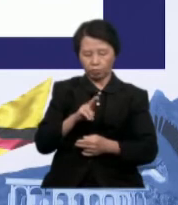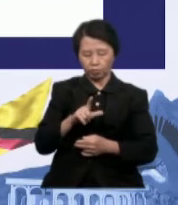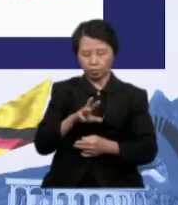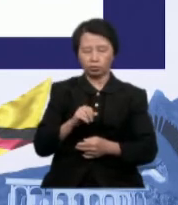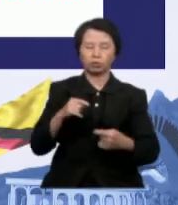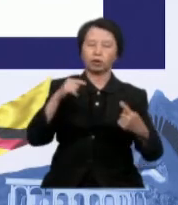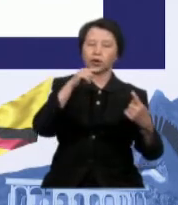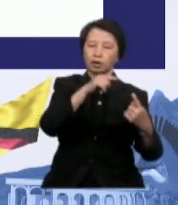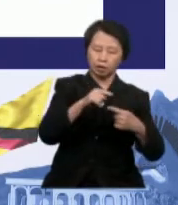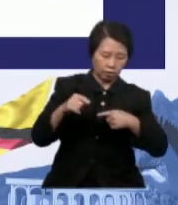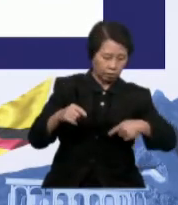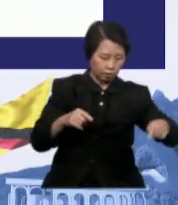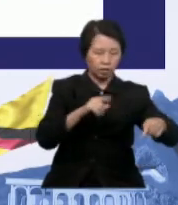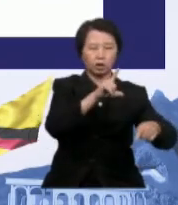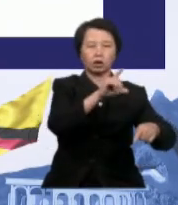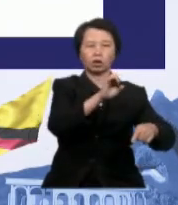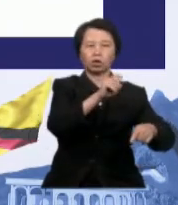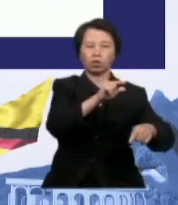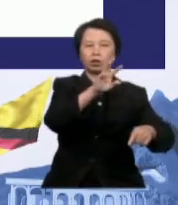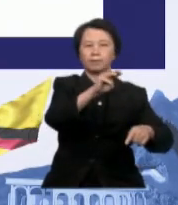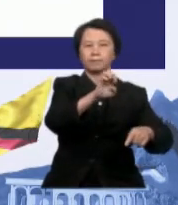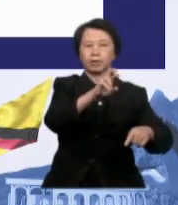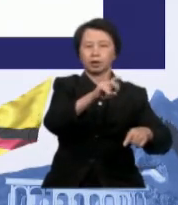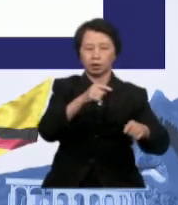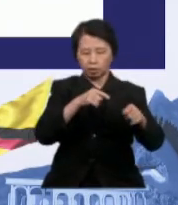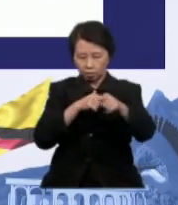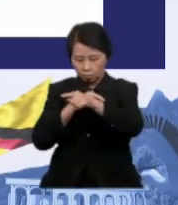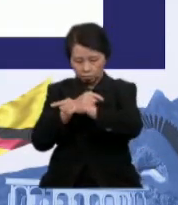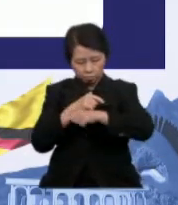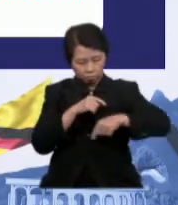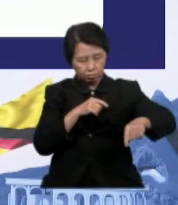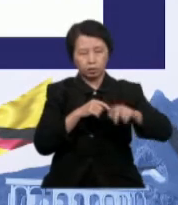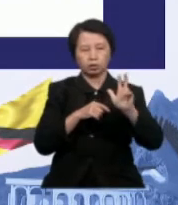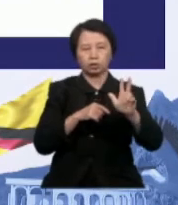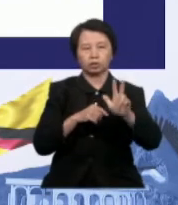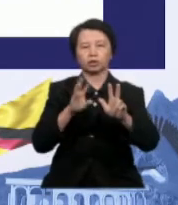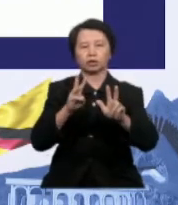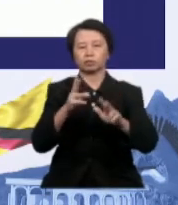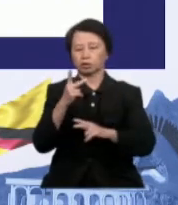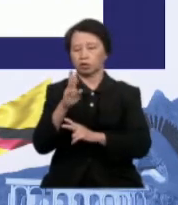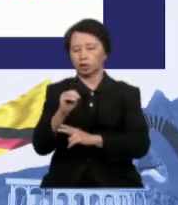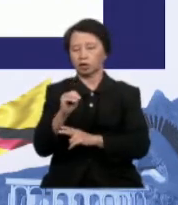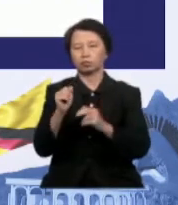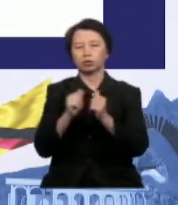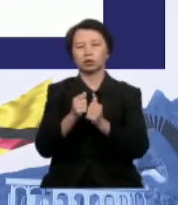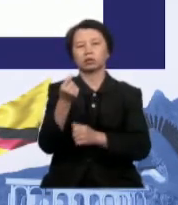sehingga Long Merarap sejauh 326 km